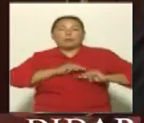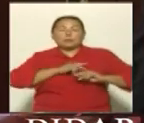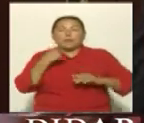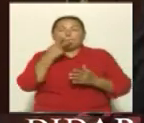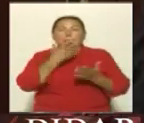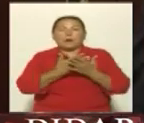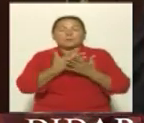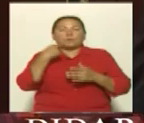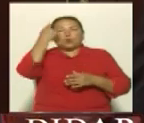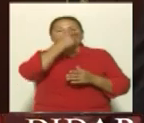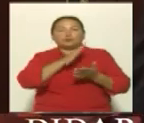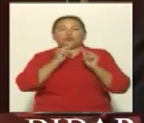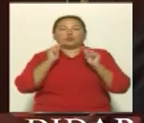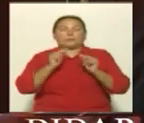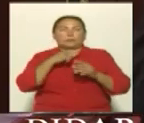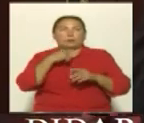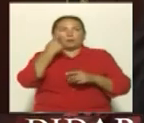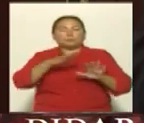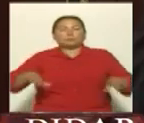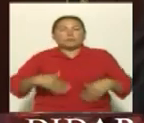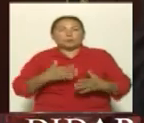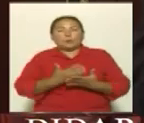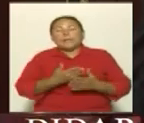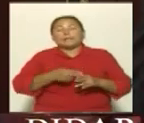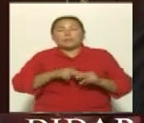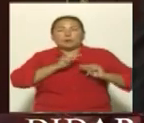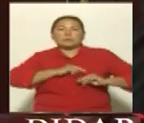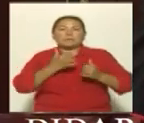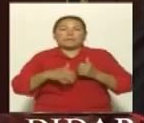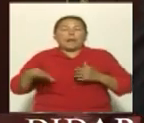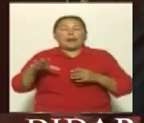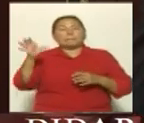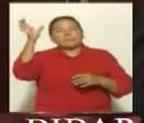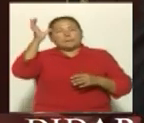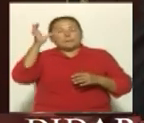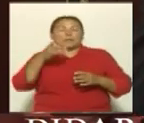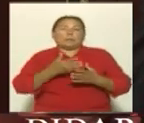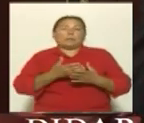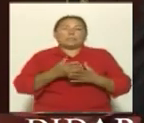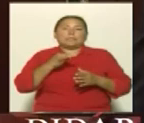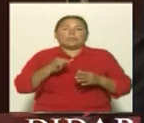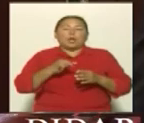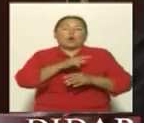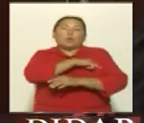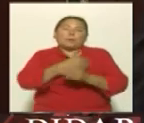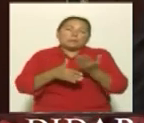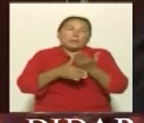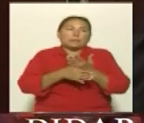истинного лица, маскируют свои помыслы, часто работают в сфере образования, гуманитарной помощи и торговли. Наша